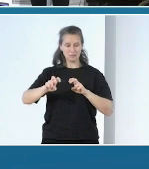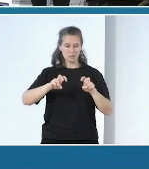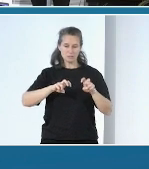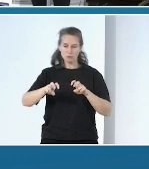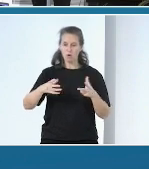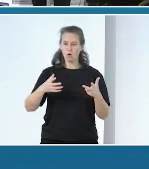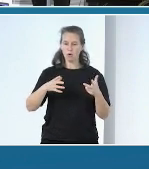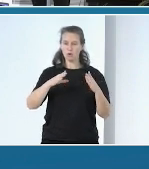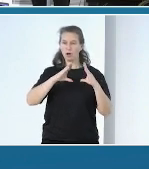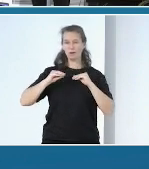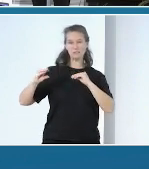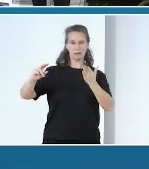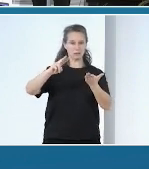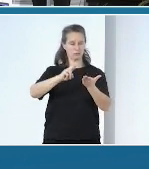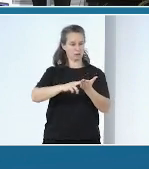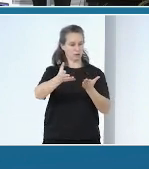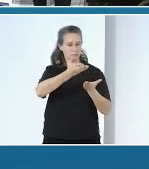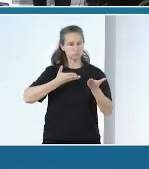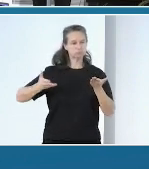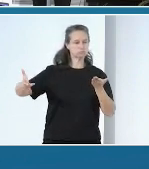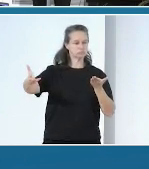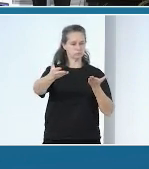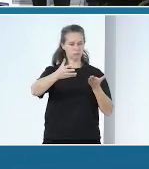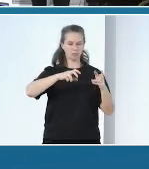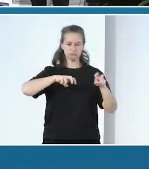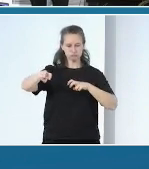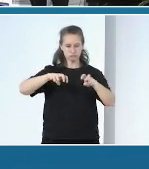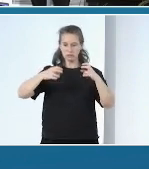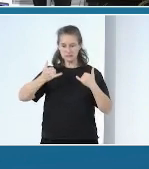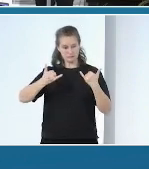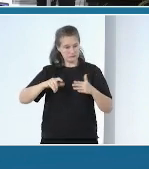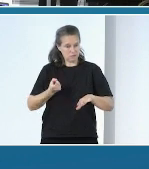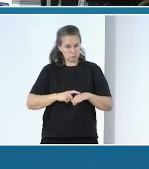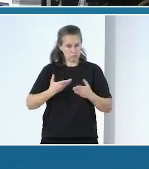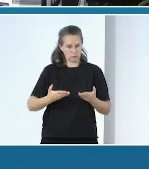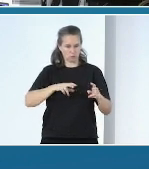déplacements dans l'espace réel, dans l'espace là, ici et maintenant.